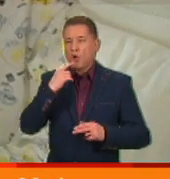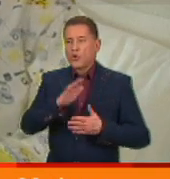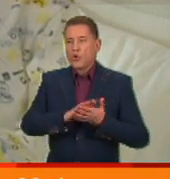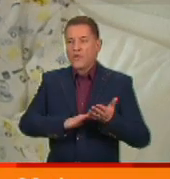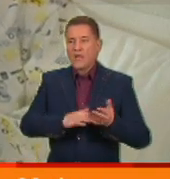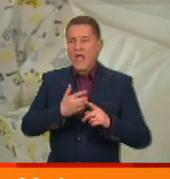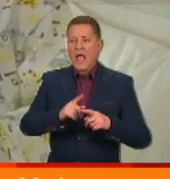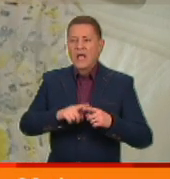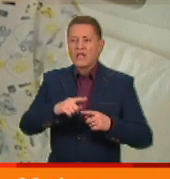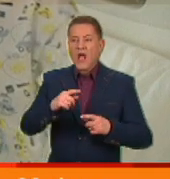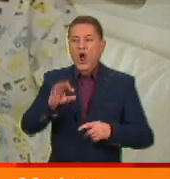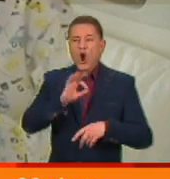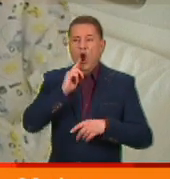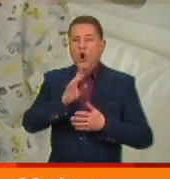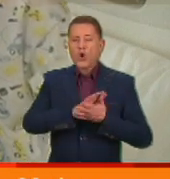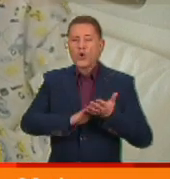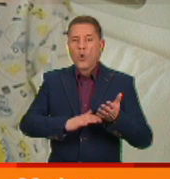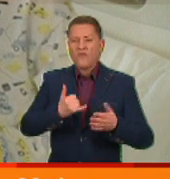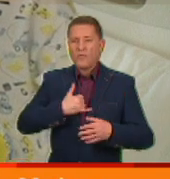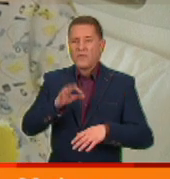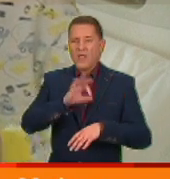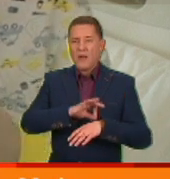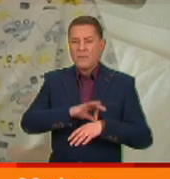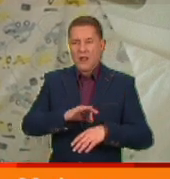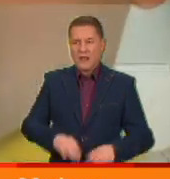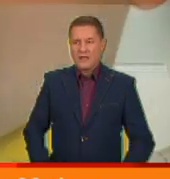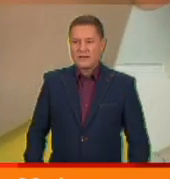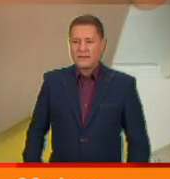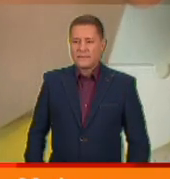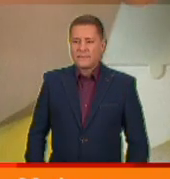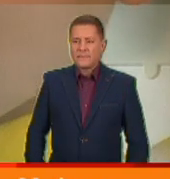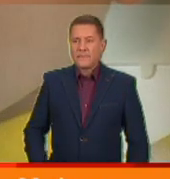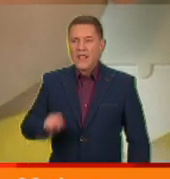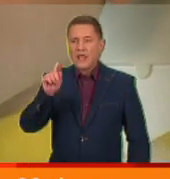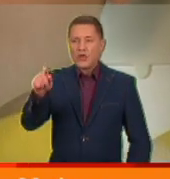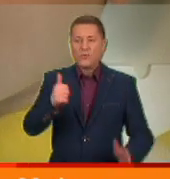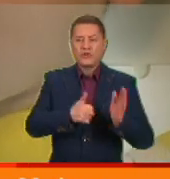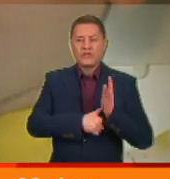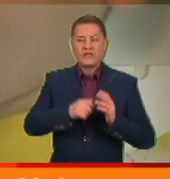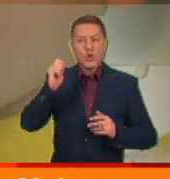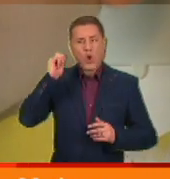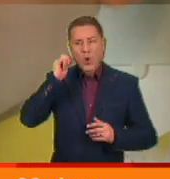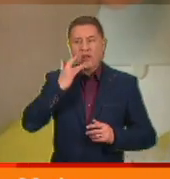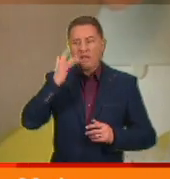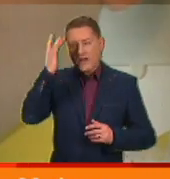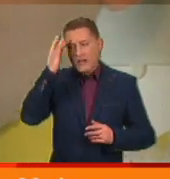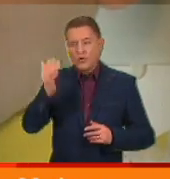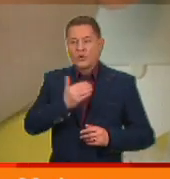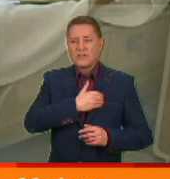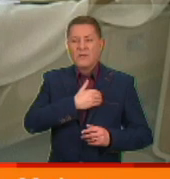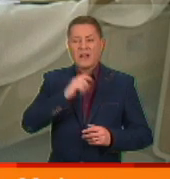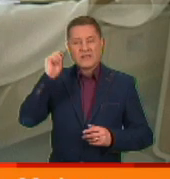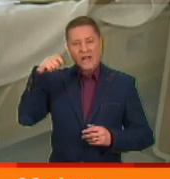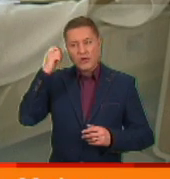клас у мене болить. Плохий у мене аналіз тепер. Матвійкові 6. Ще влітку він збирався до Туреччини на